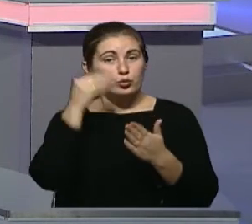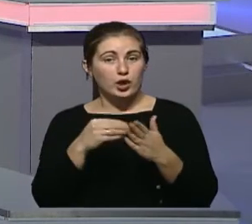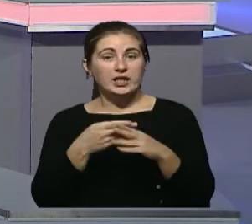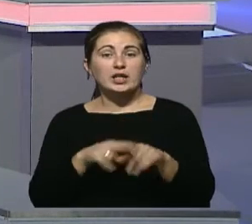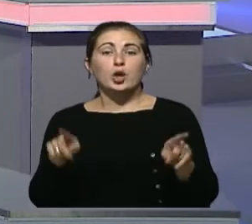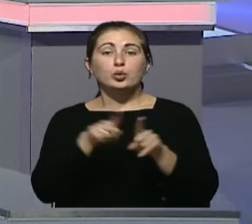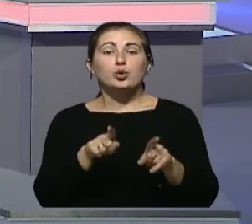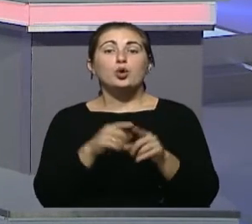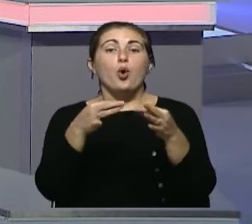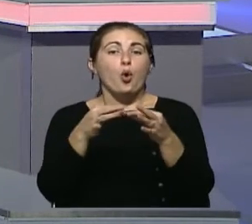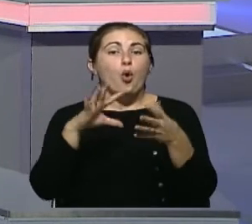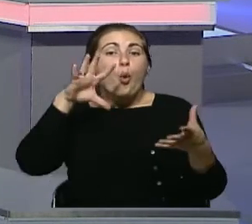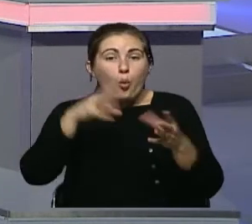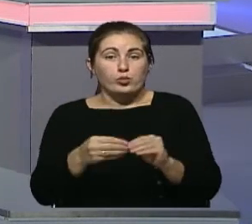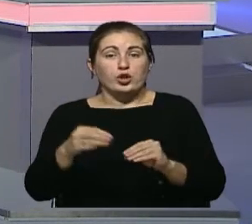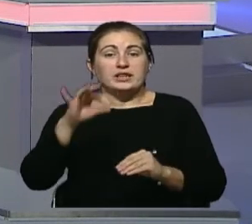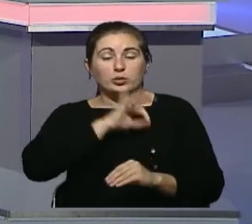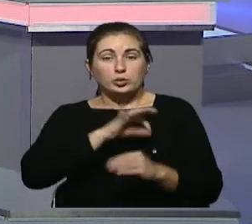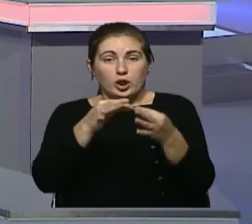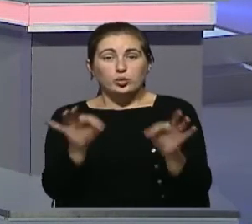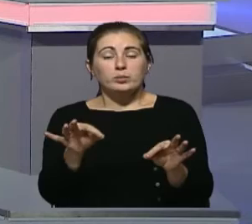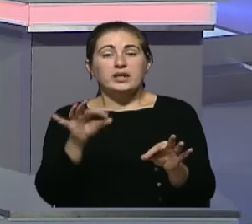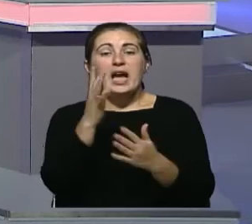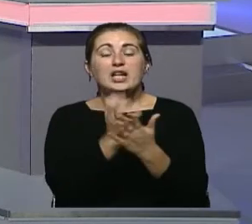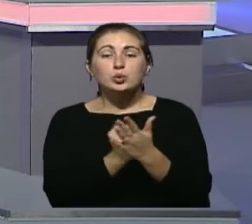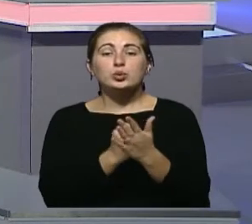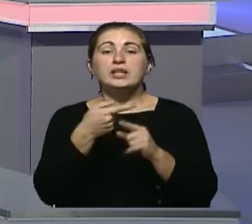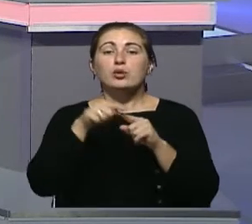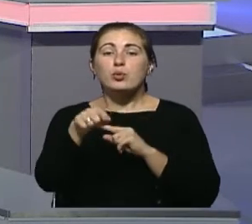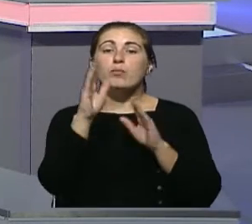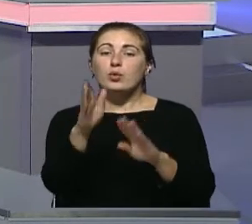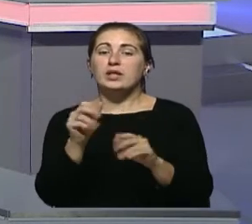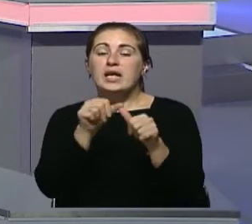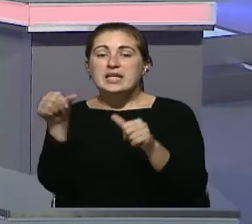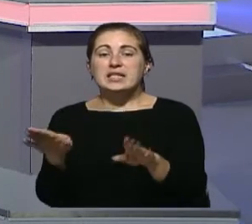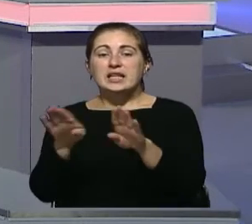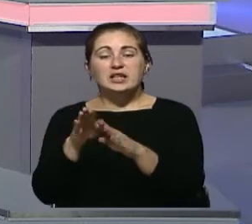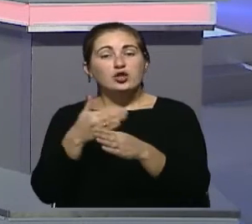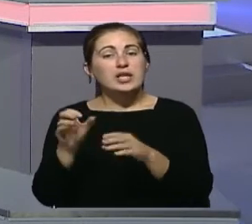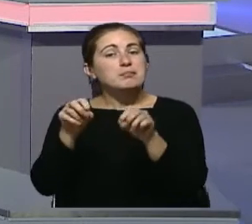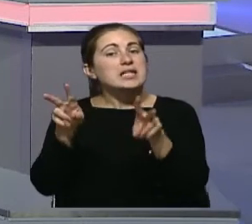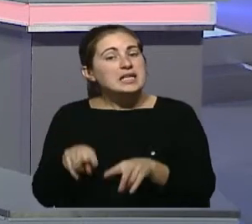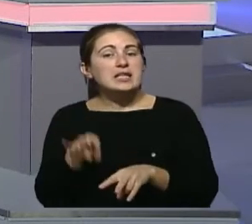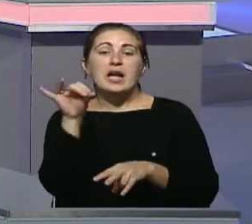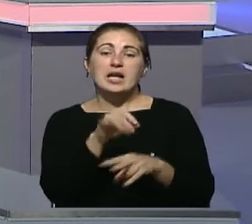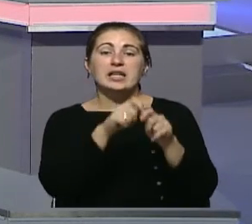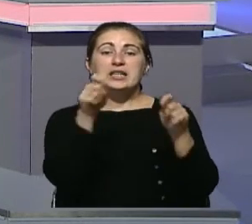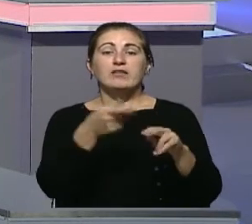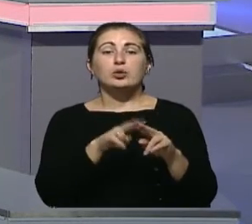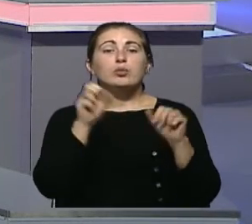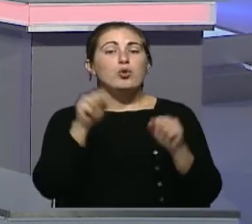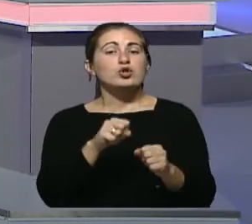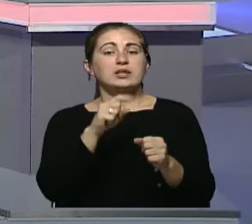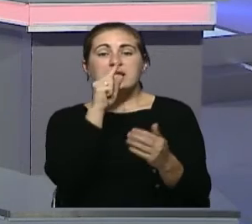тоже общедоступный будет ресурс, на нем будут закрытая часть специализированная и открытая, в которую сможет